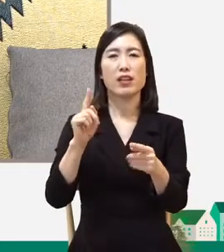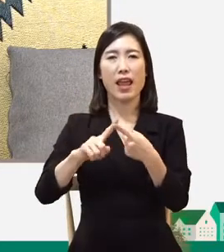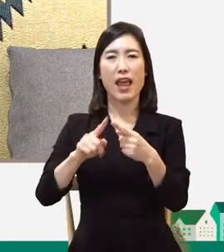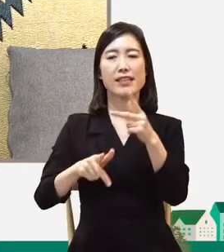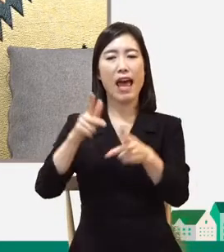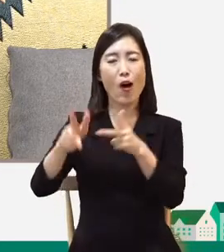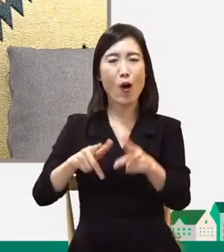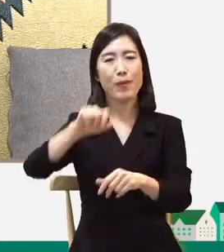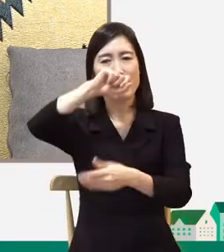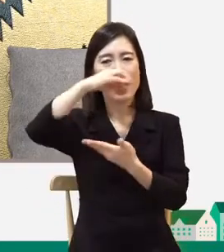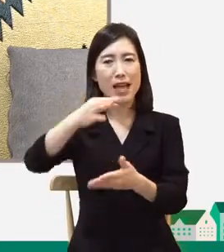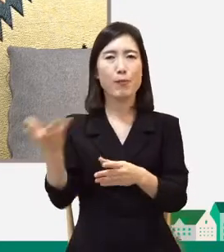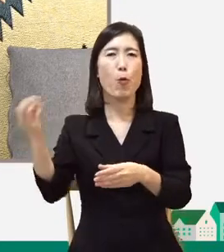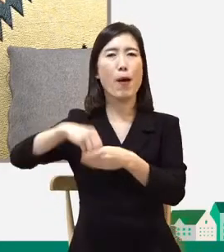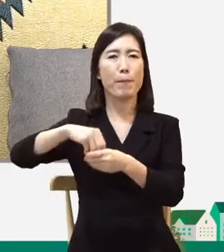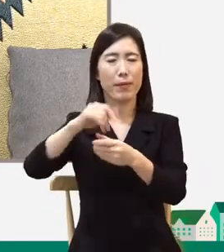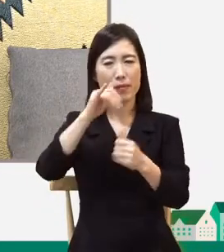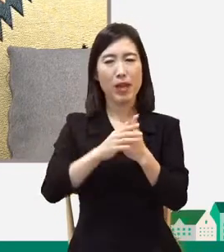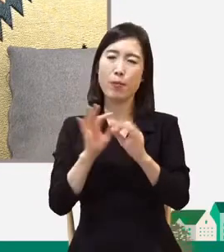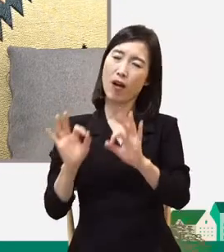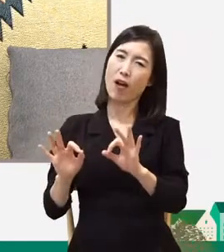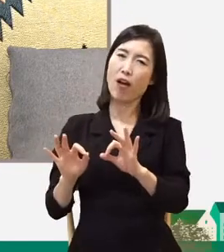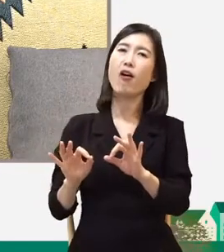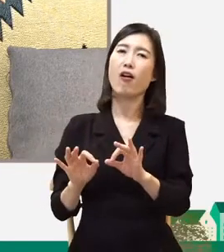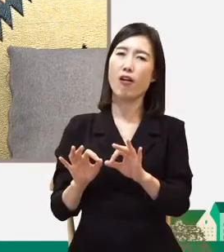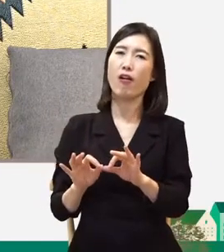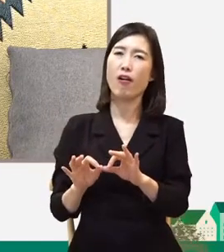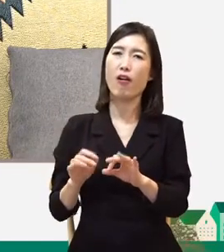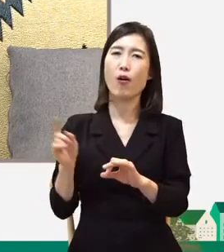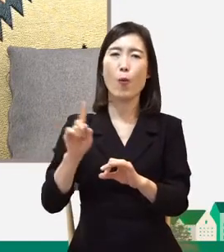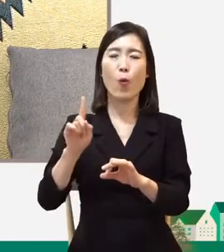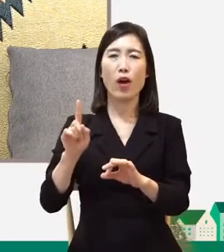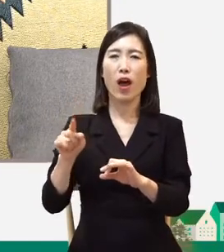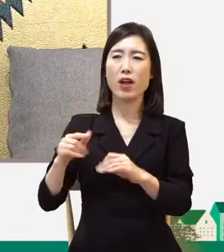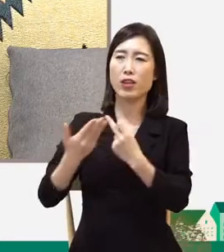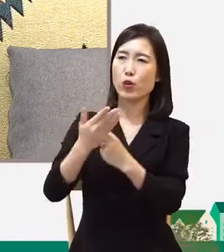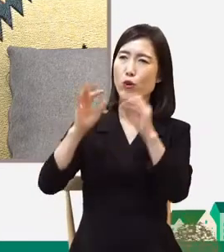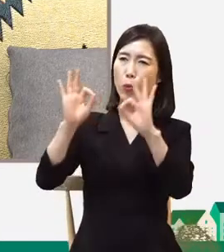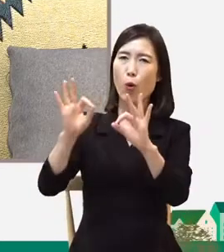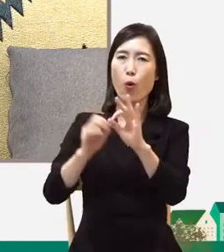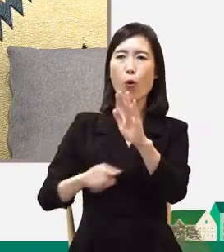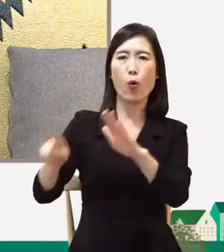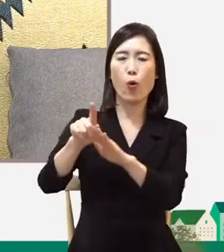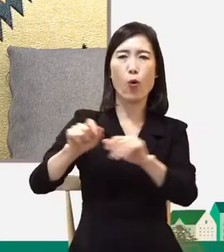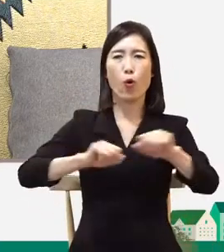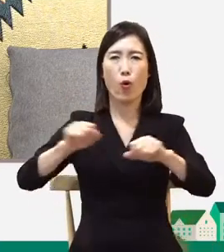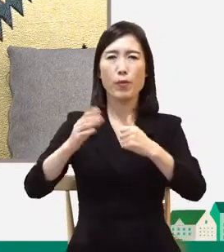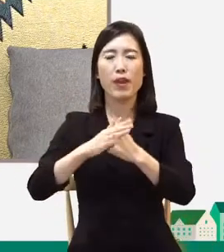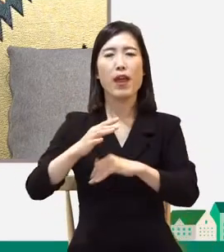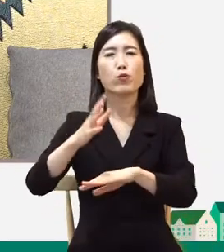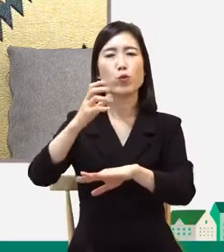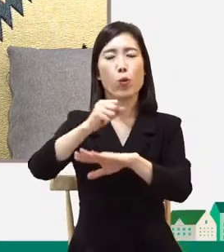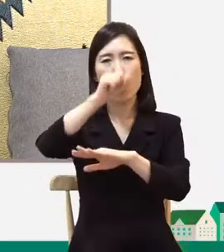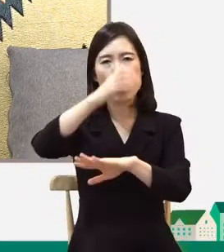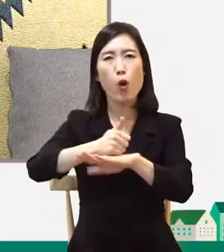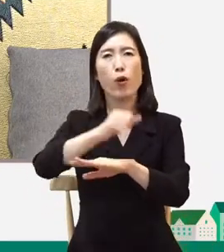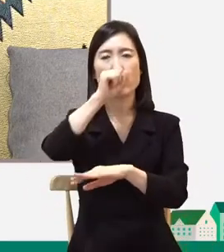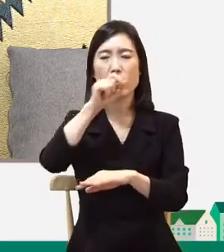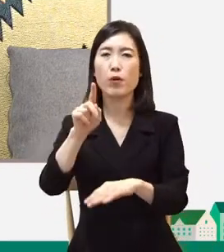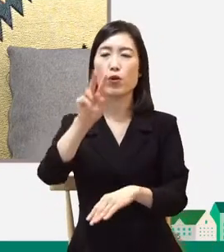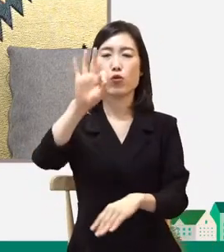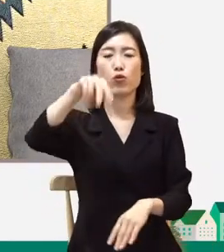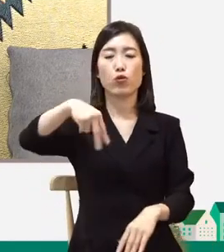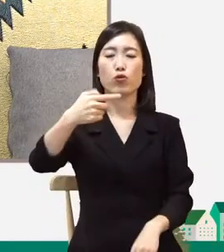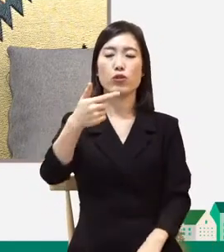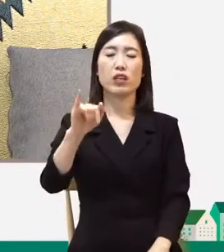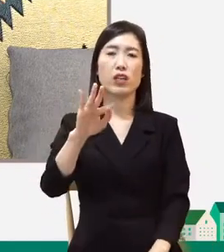들어가기 때문에 상당히 많은 먼저 선진적인 여러 가지 변화들을 보여주신 것 같아요. 유니버설 디자인이 어떻게까지